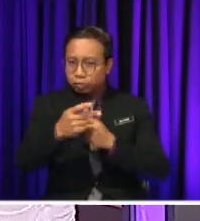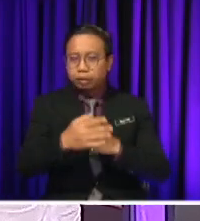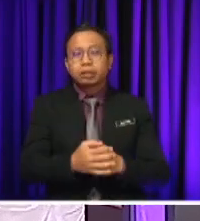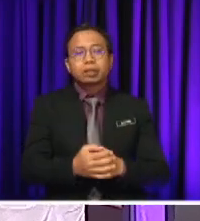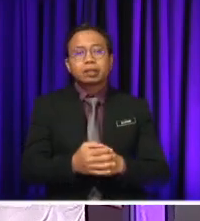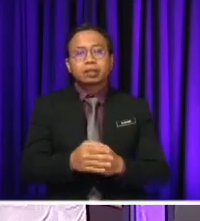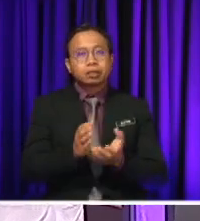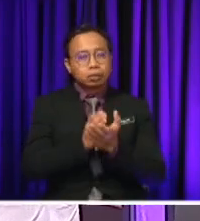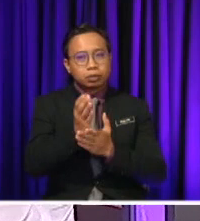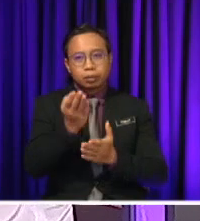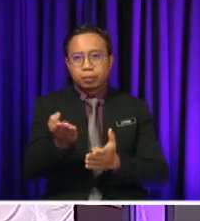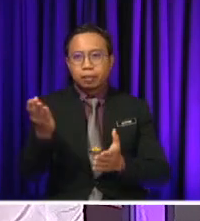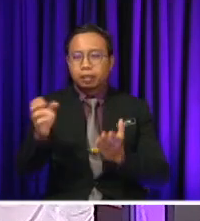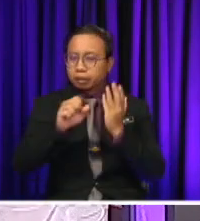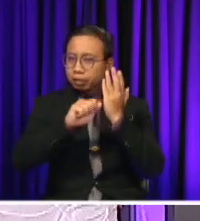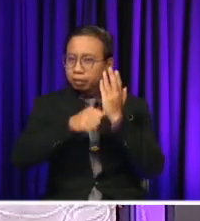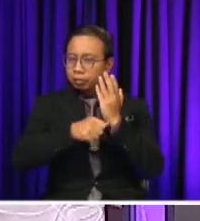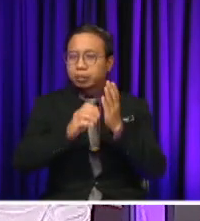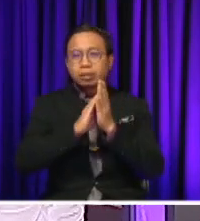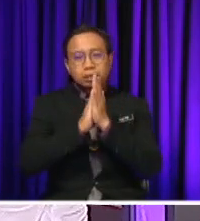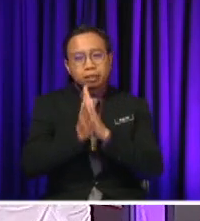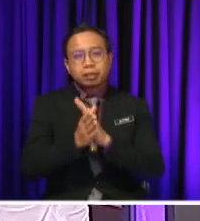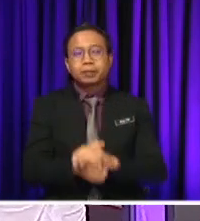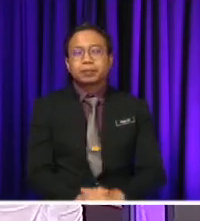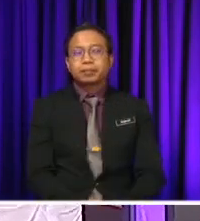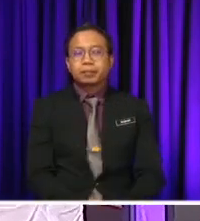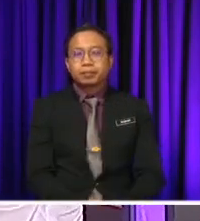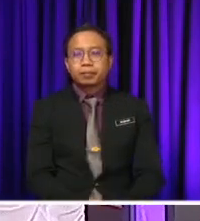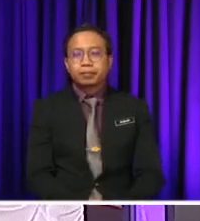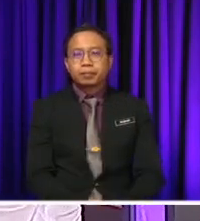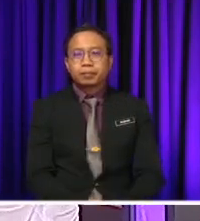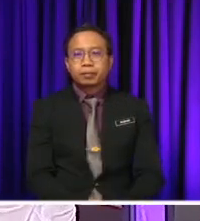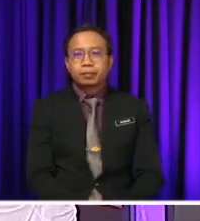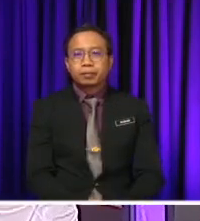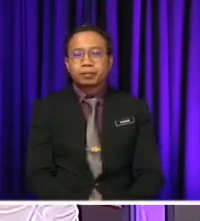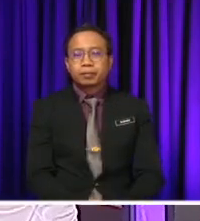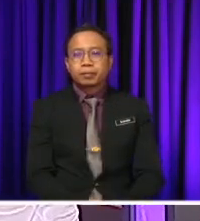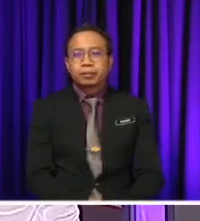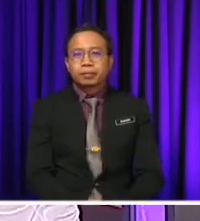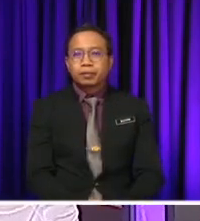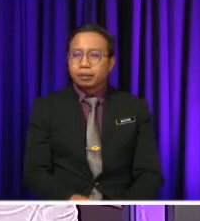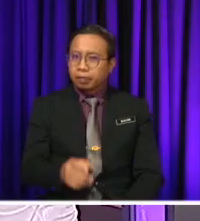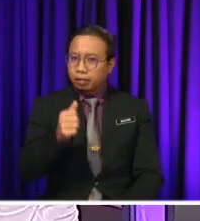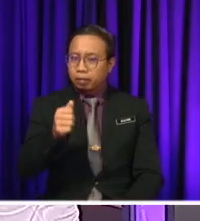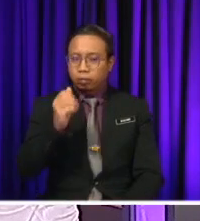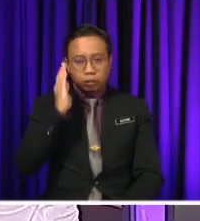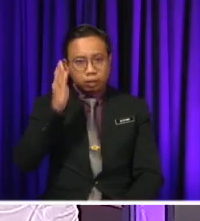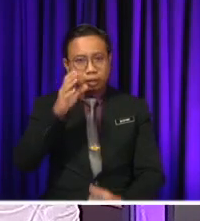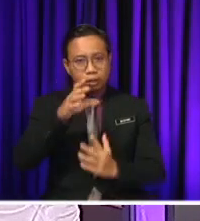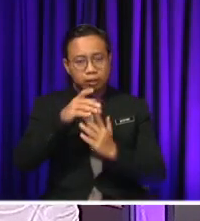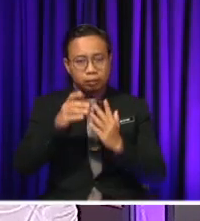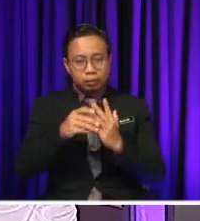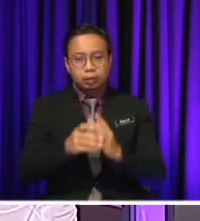bahan sudah jadi oke bahan-bahan yang kamu gunakan memang kamu akan pilih bahan seperti jadi contohnya